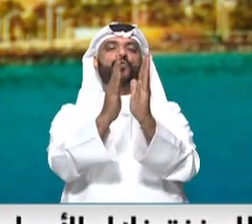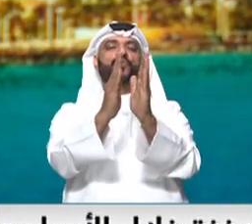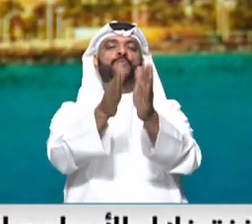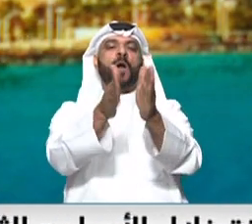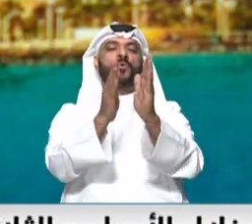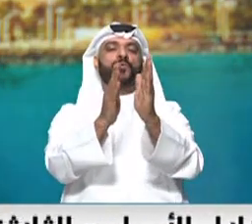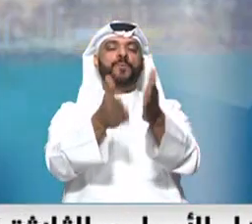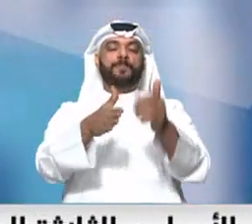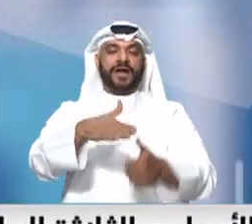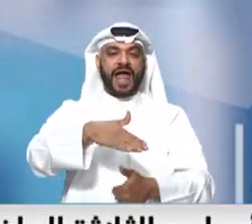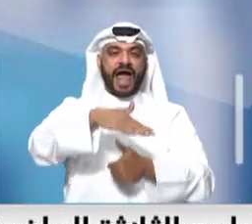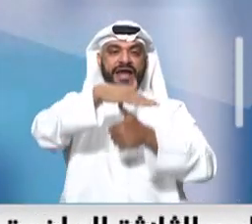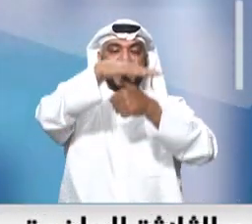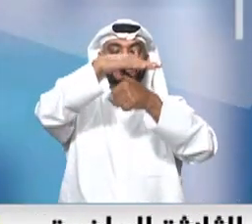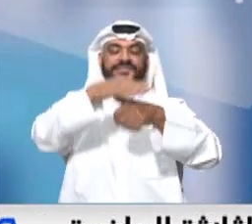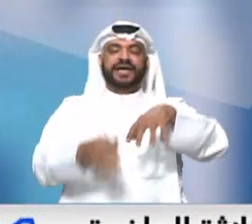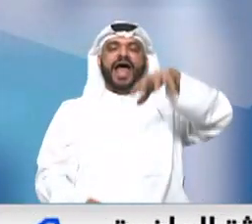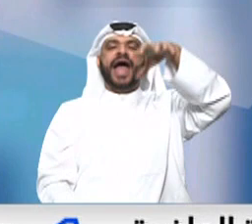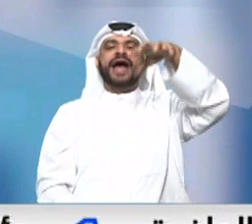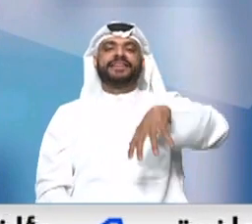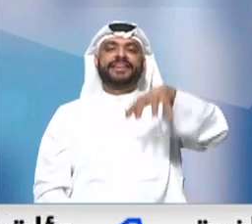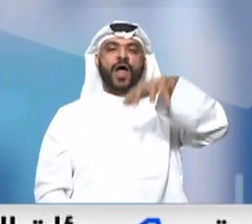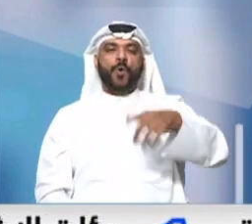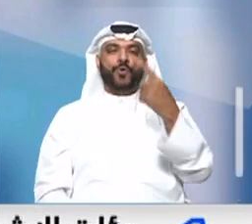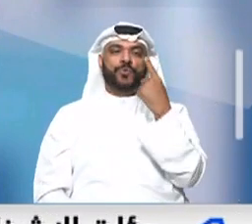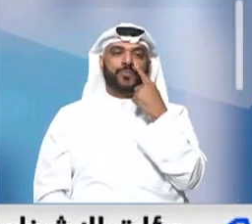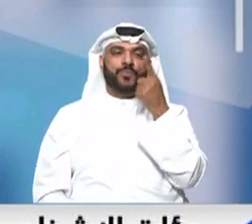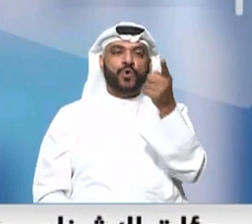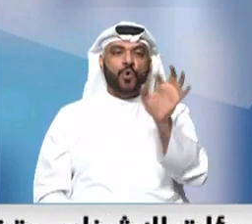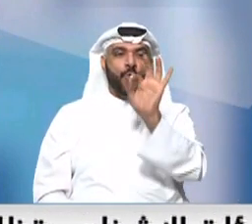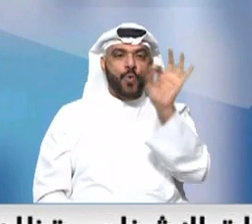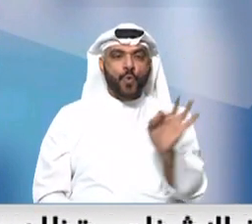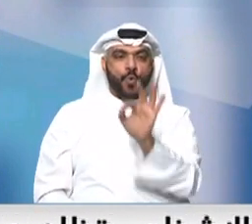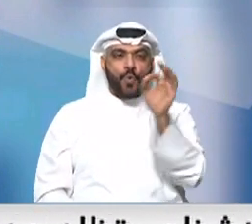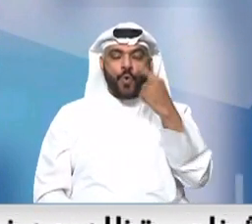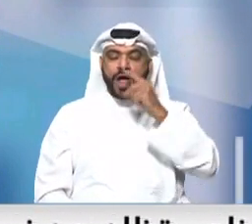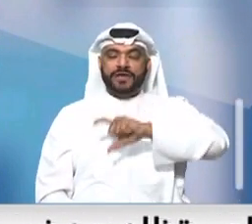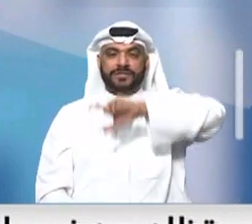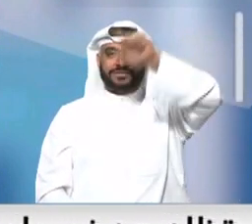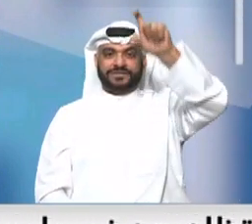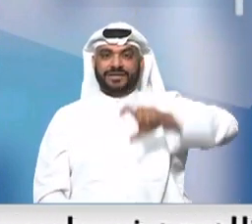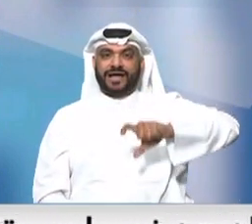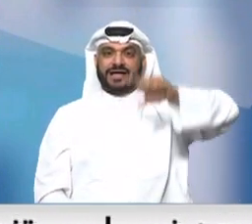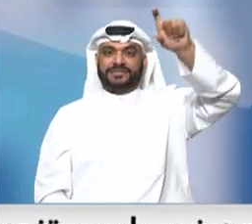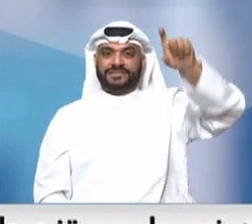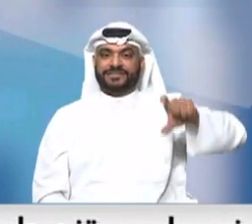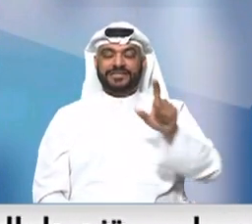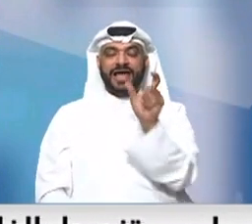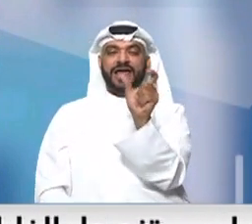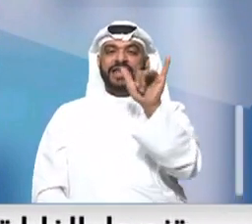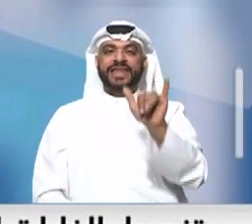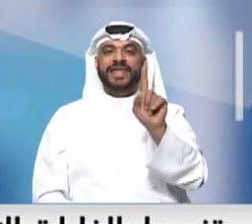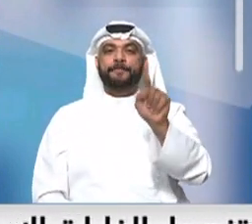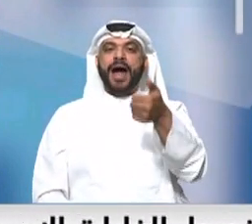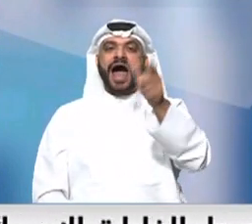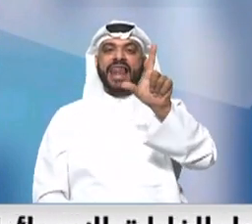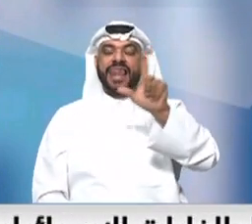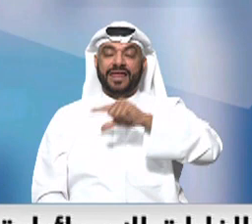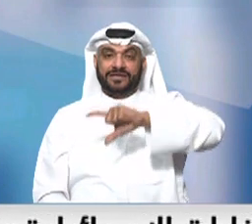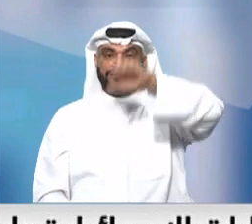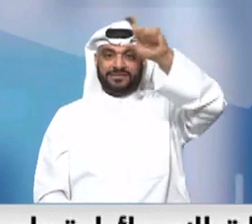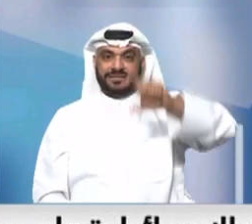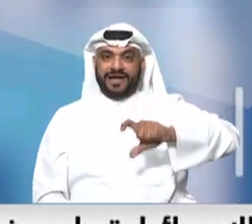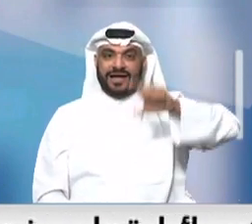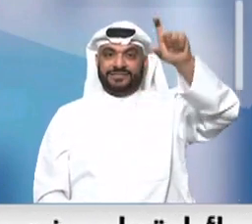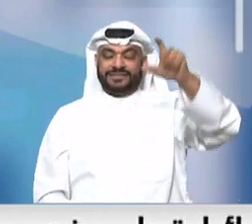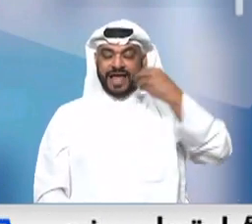فخامة الرئيس رام تشاندرا بوديل رئيس نيبال الصديقة. عبر فيها سموه حفظه الله عن خالص تهانيه بمناسبة